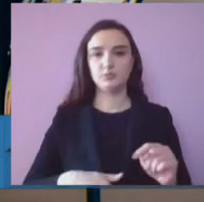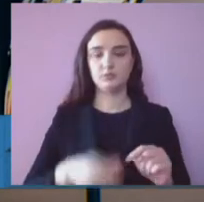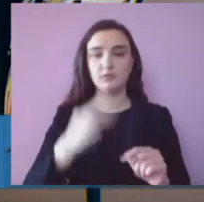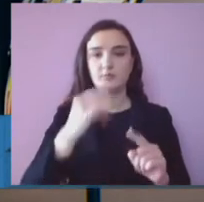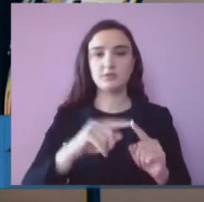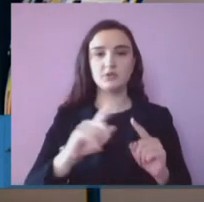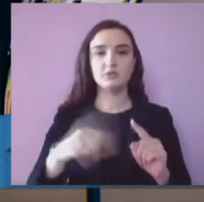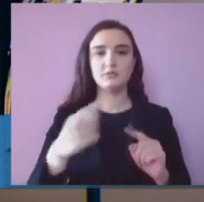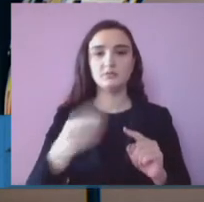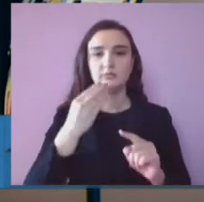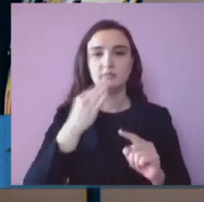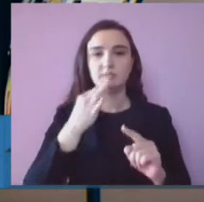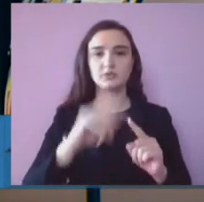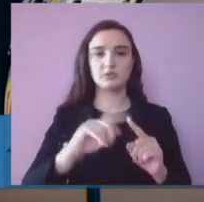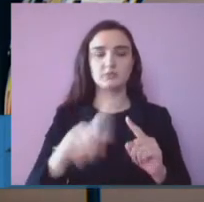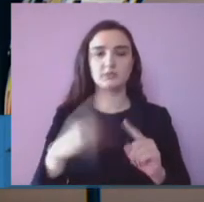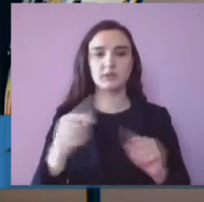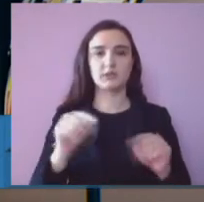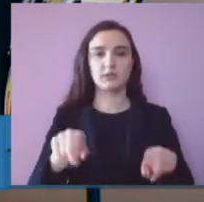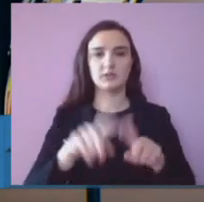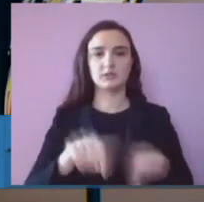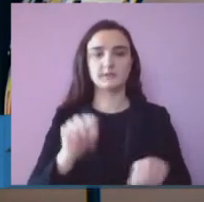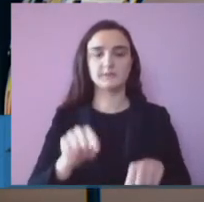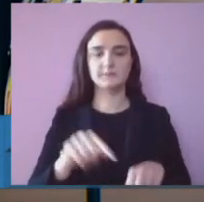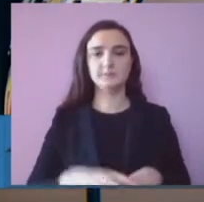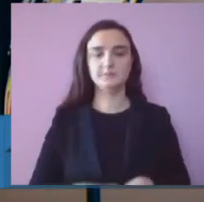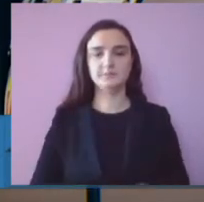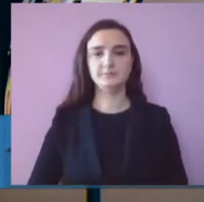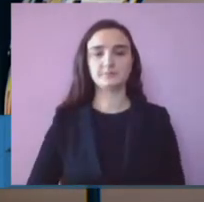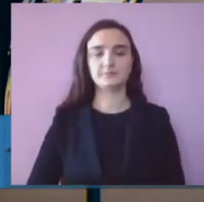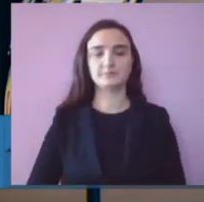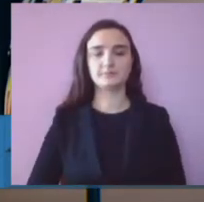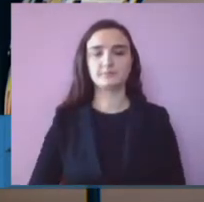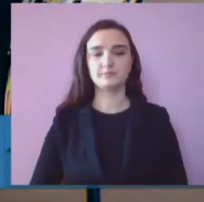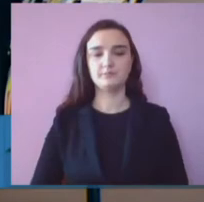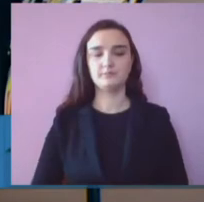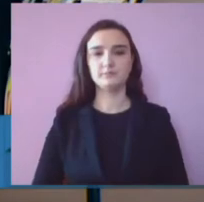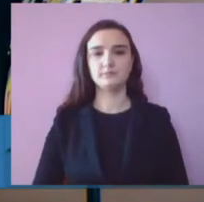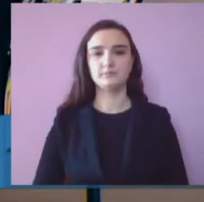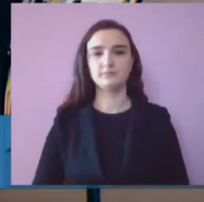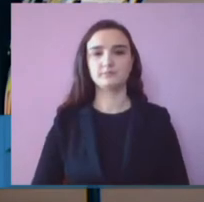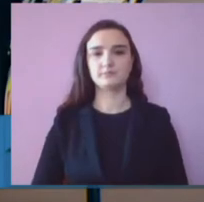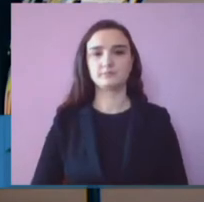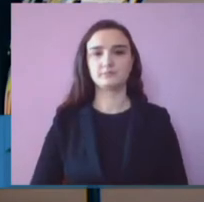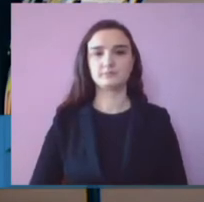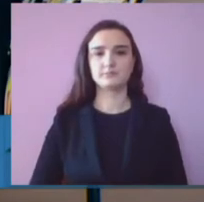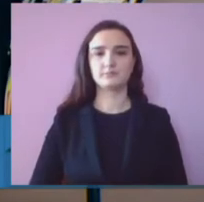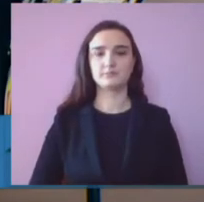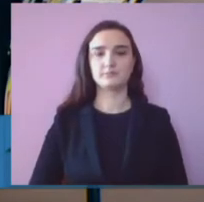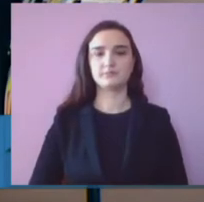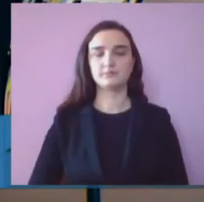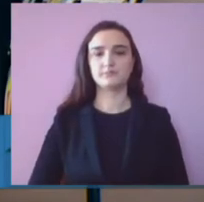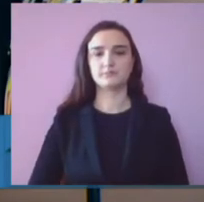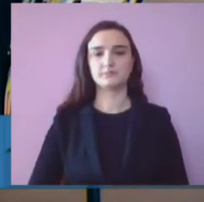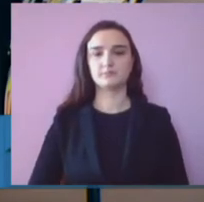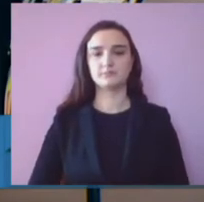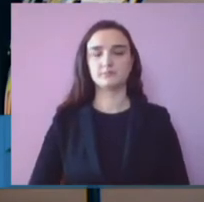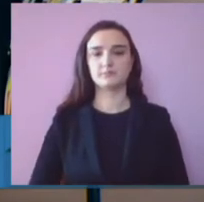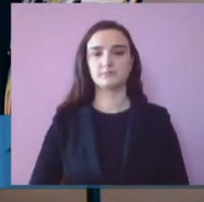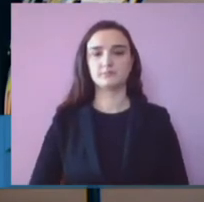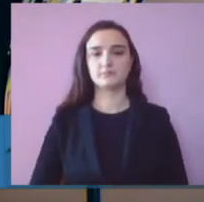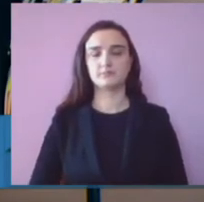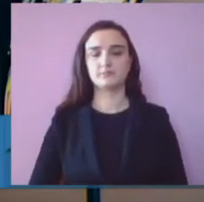როგორ კვების მერე აქაც ესეთი ცნობილია, რომ აი 100 ტანი 9 და 9 ანუ 10